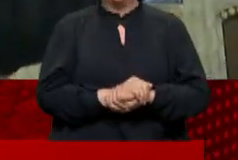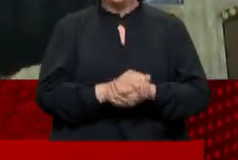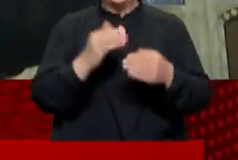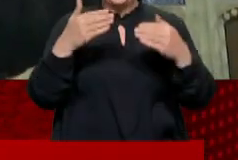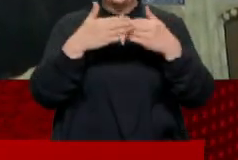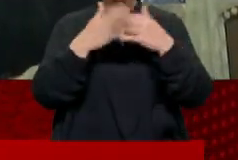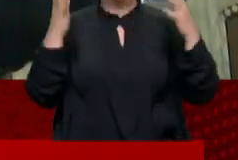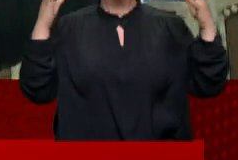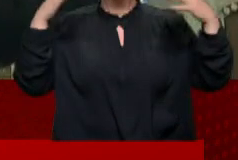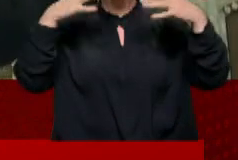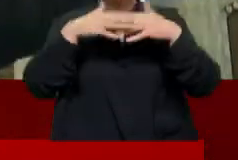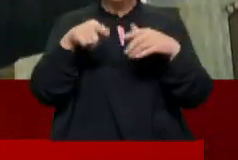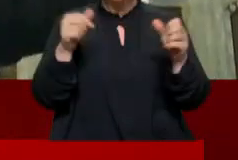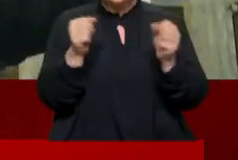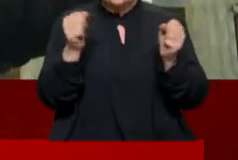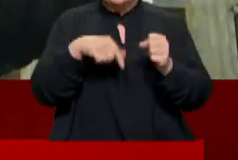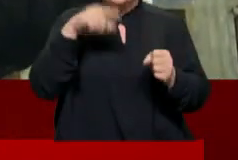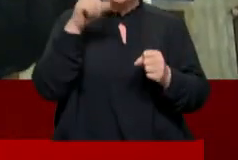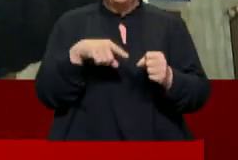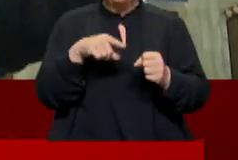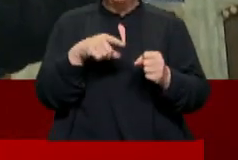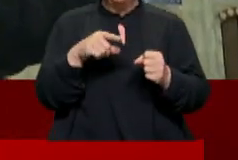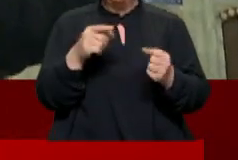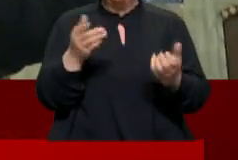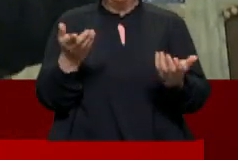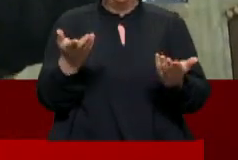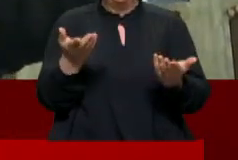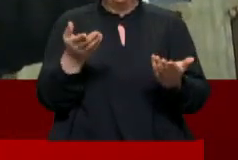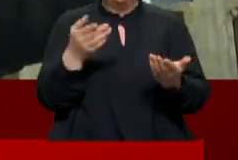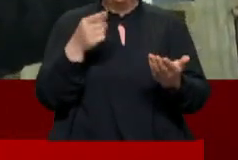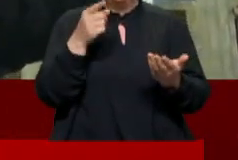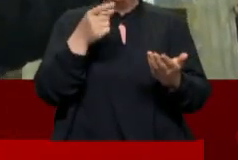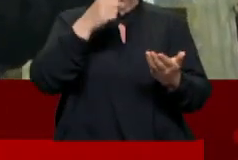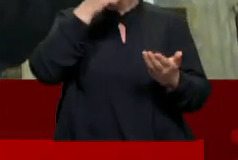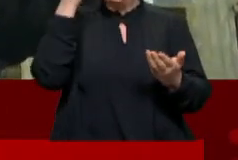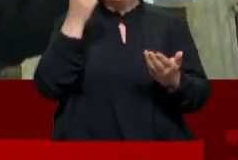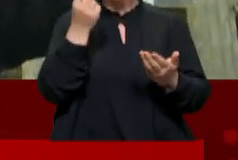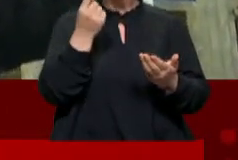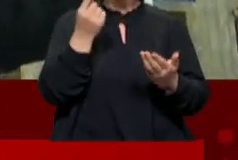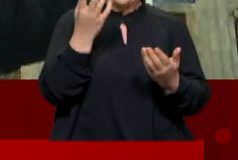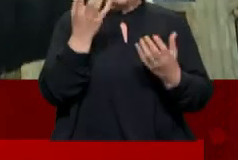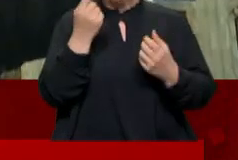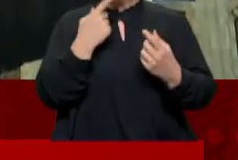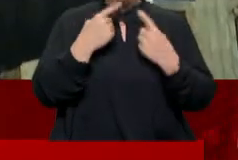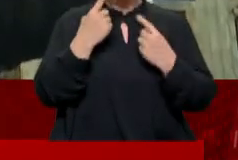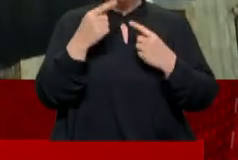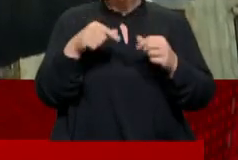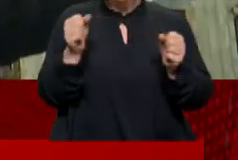Akşam olmaya başladı yine. Bugün soğuk bir gün ama böyle bir yazı biraz tattık. Ama